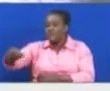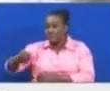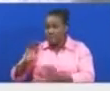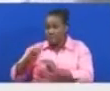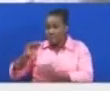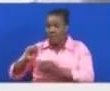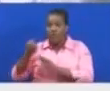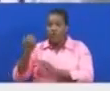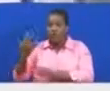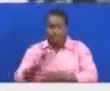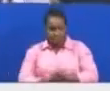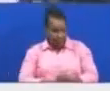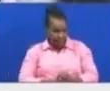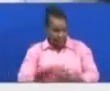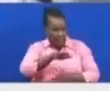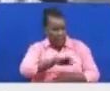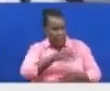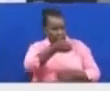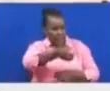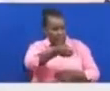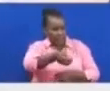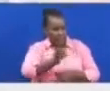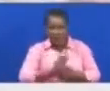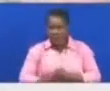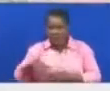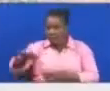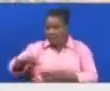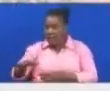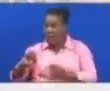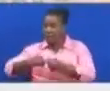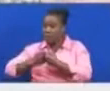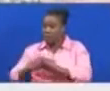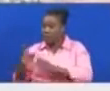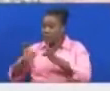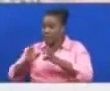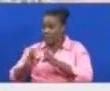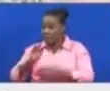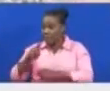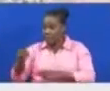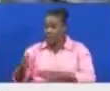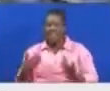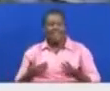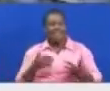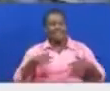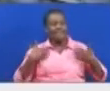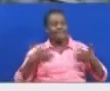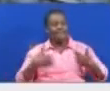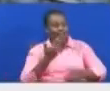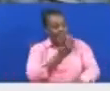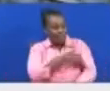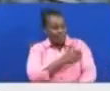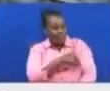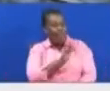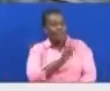maeneo mengi ya vijijini na yale ya mijini yaliyokuwa na changamoto za mawasiliano yanafurahia huduma hiyo. Tunaona kwamba